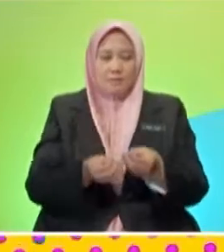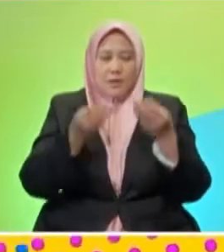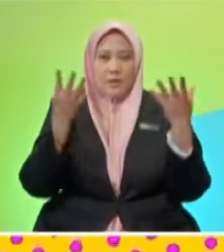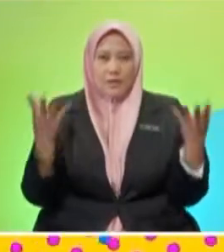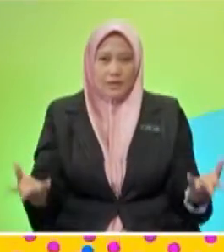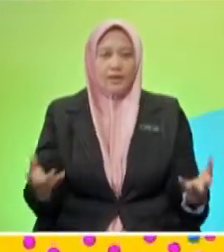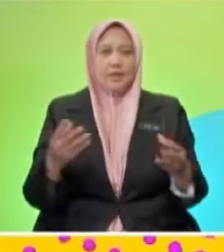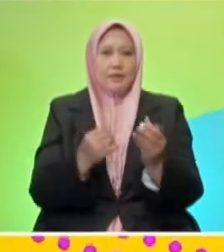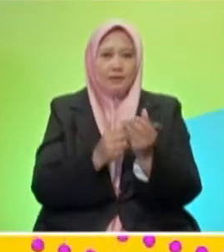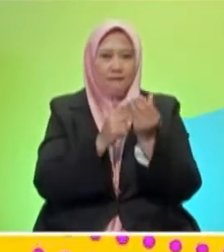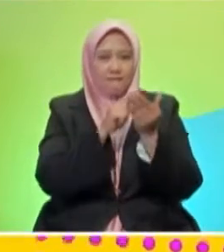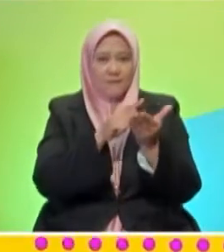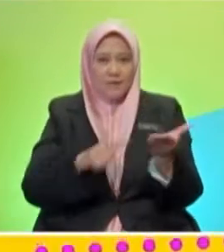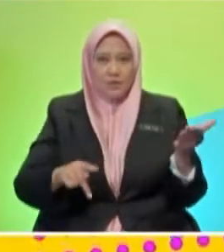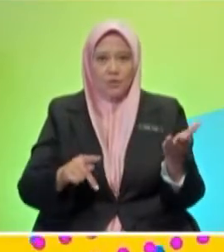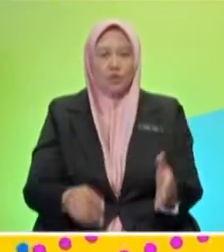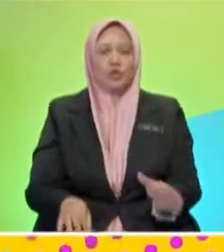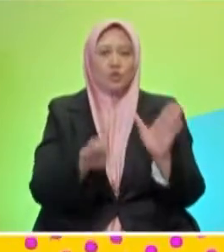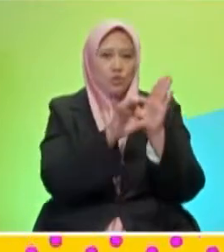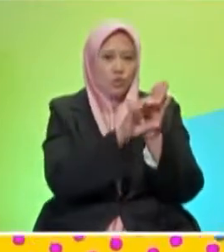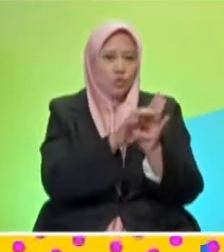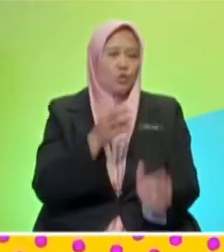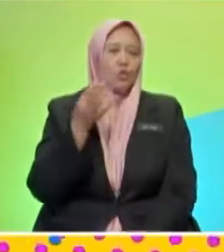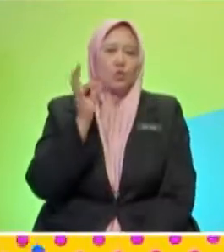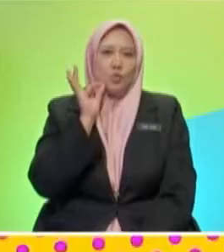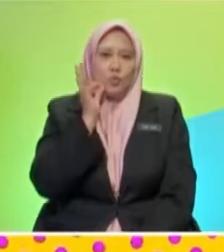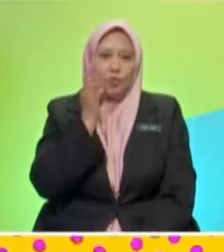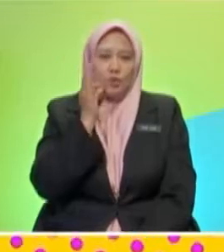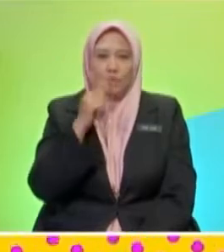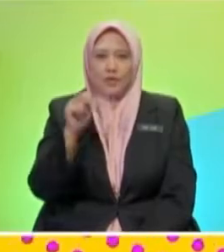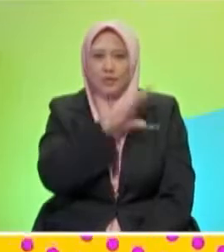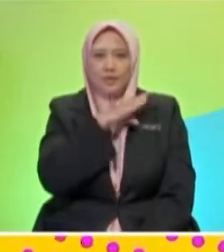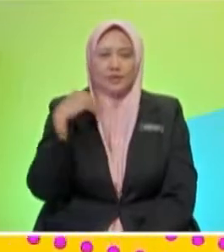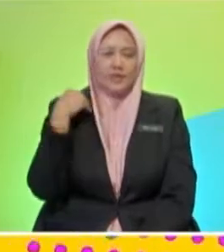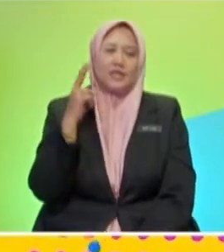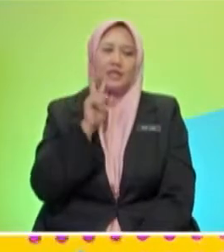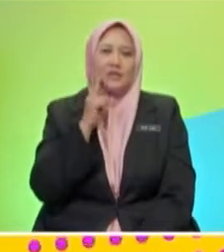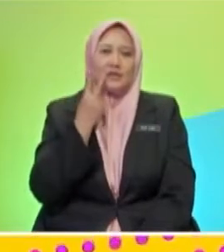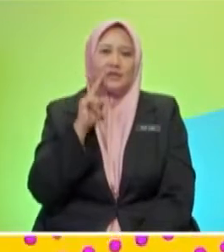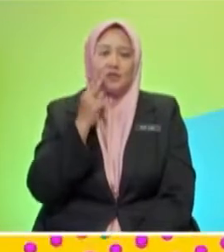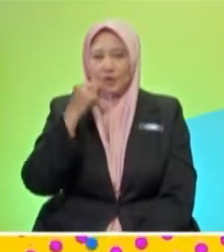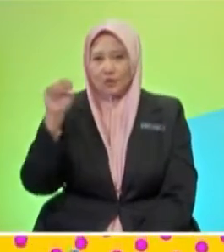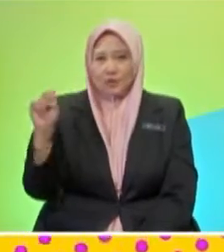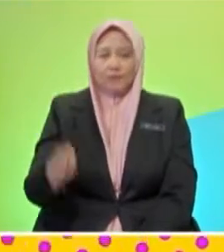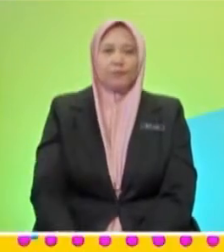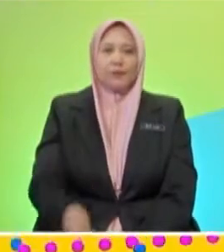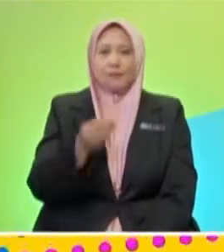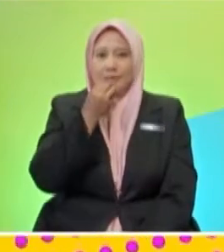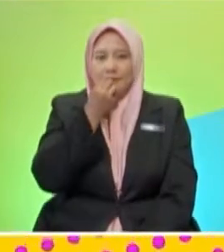contohnya ialah buah-buahan dan sayur-sayuran makan secara